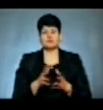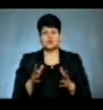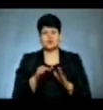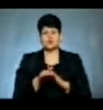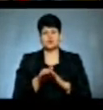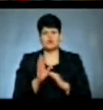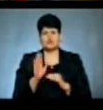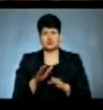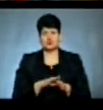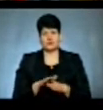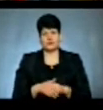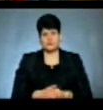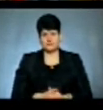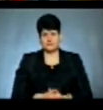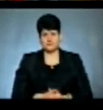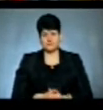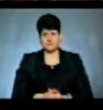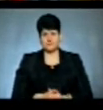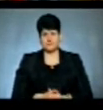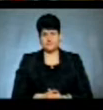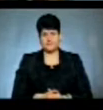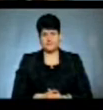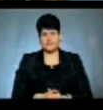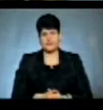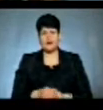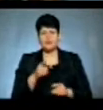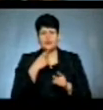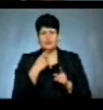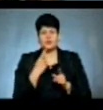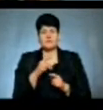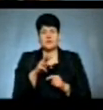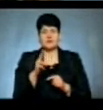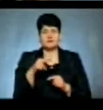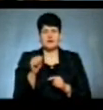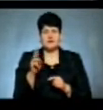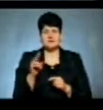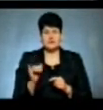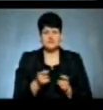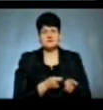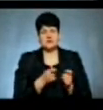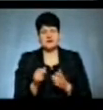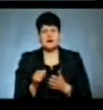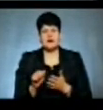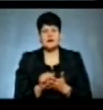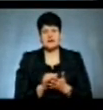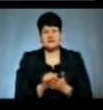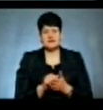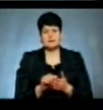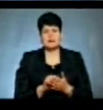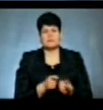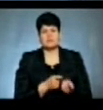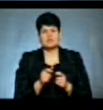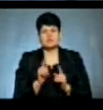буде заповнені. За словами провідного архівіста Марії Дацьків, через перевезення архівних матеріалів прийом громадян проводиться